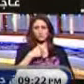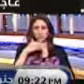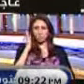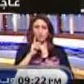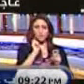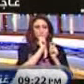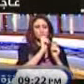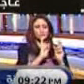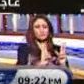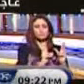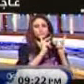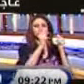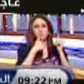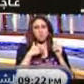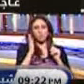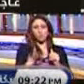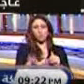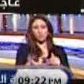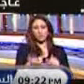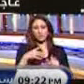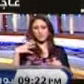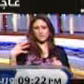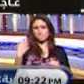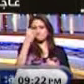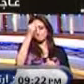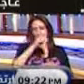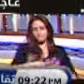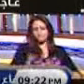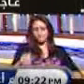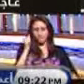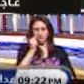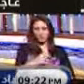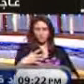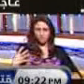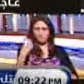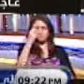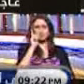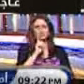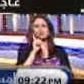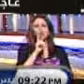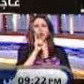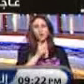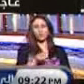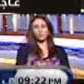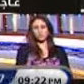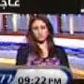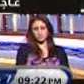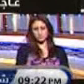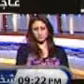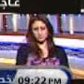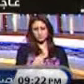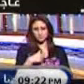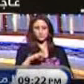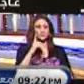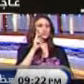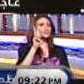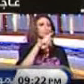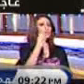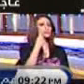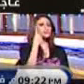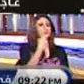وتجديد للمبنى الموجود هناك. واحنا نسقنا مع سياده المحافظ قلنا له احنا لو نوفر اراضي بديله ما فيش